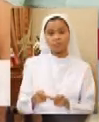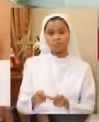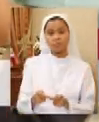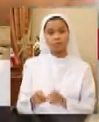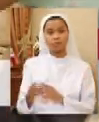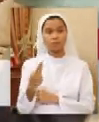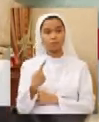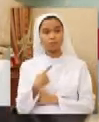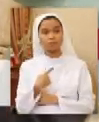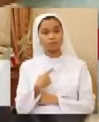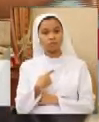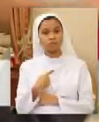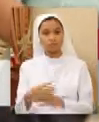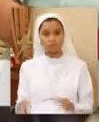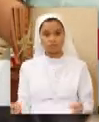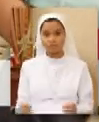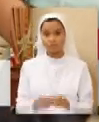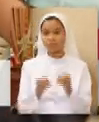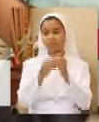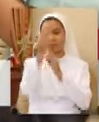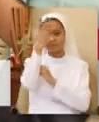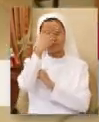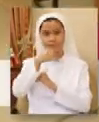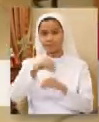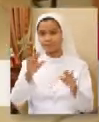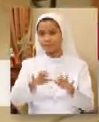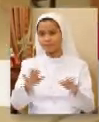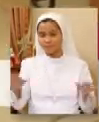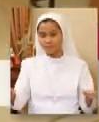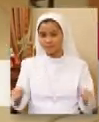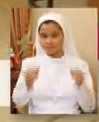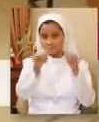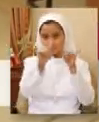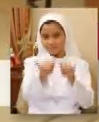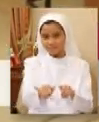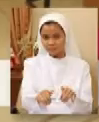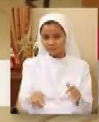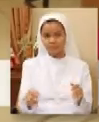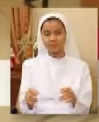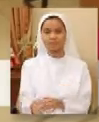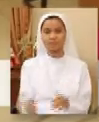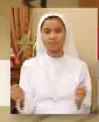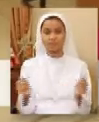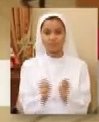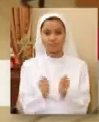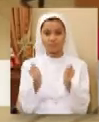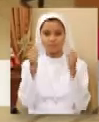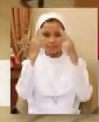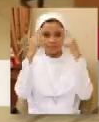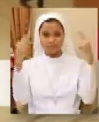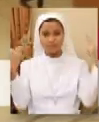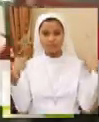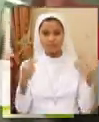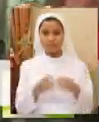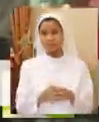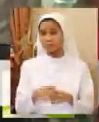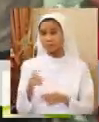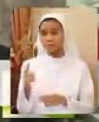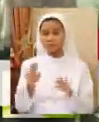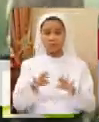mas maganda yung mga batang nandoon, yung mga hearing impaired, no? Speech impaired. Ang sasaya